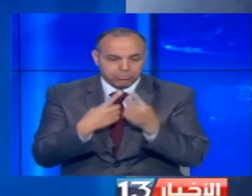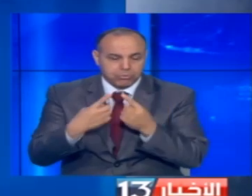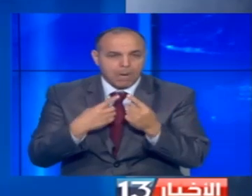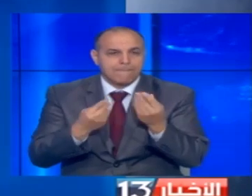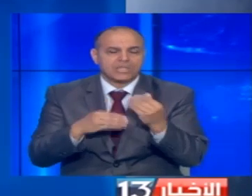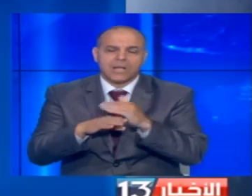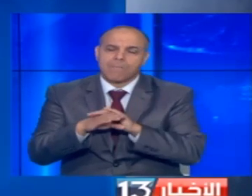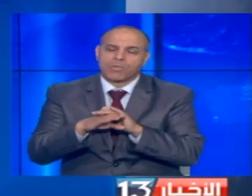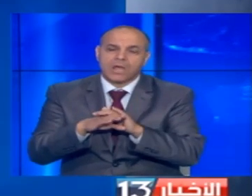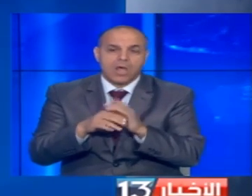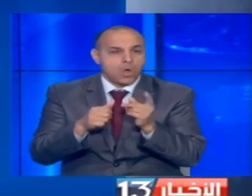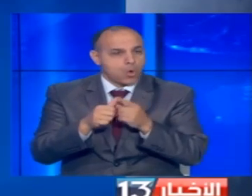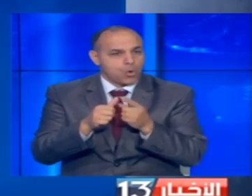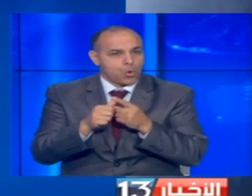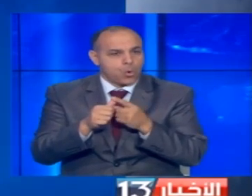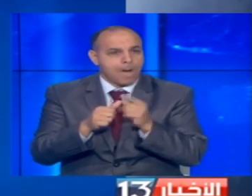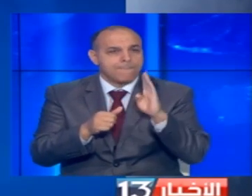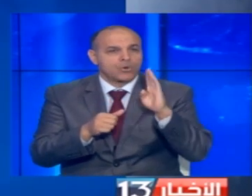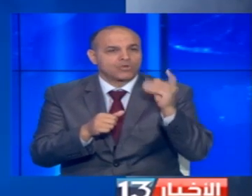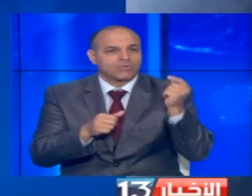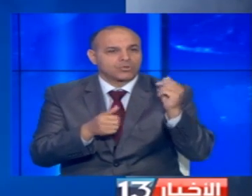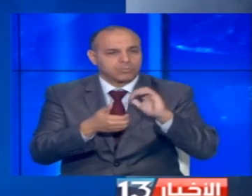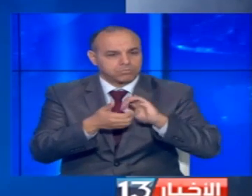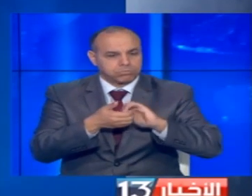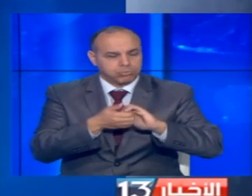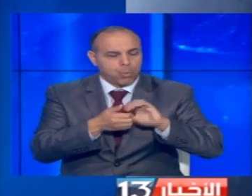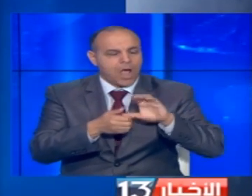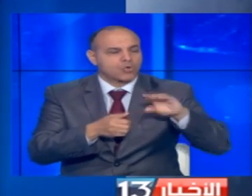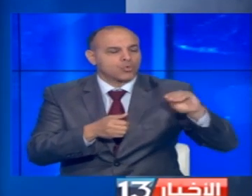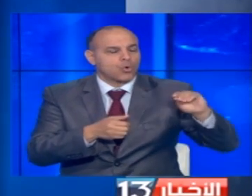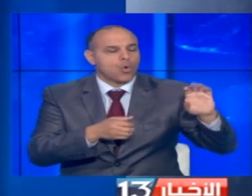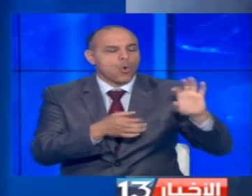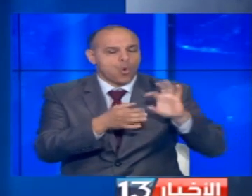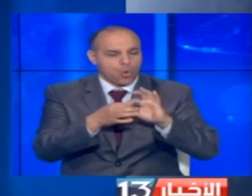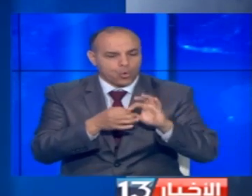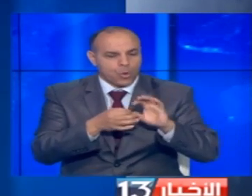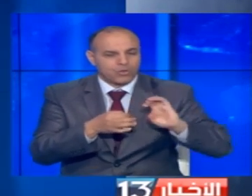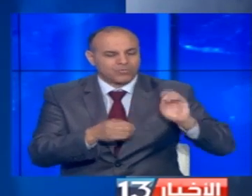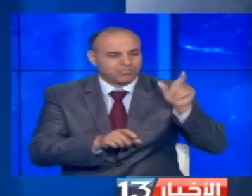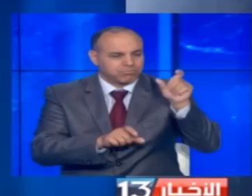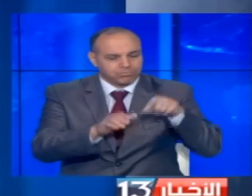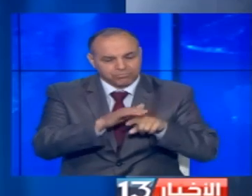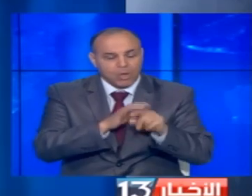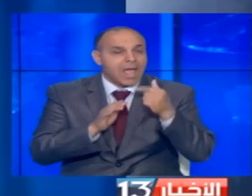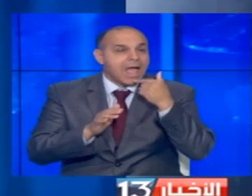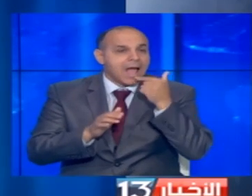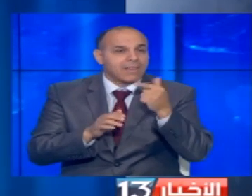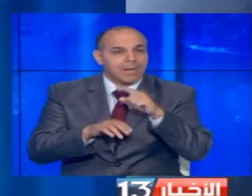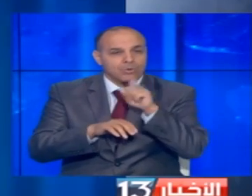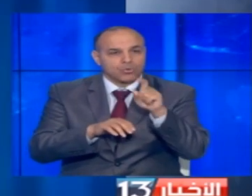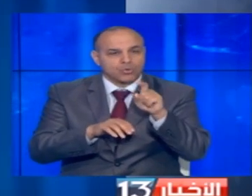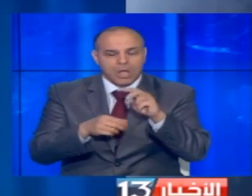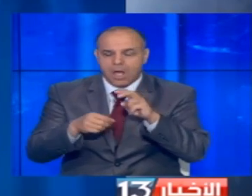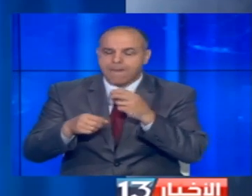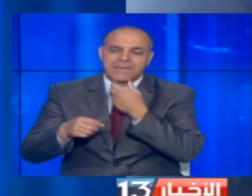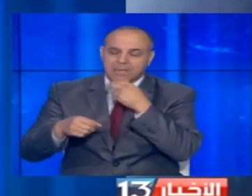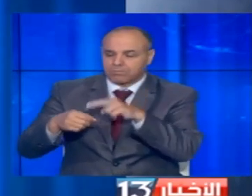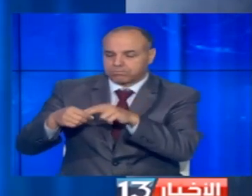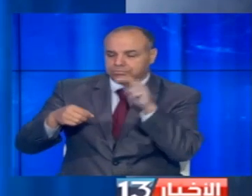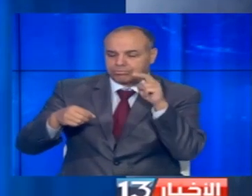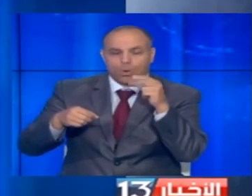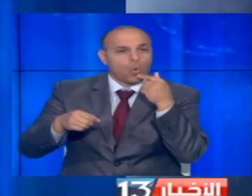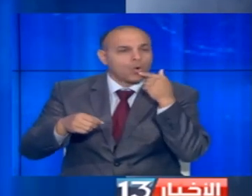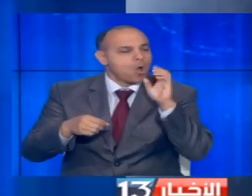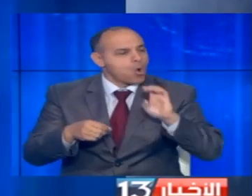عده قضايا على راسها ميزانيه التكتل والسوق الاوروبيه المشتركه والهجره فضلا عن مساله خروج بريطانيا من